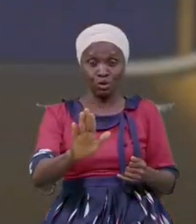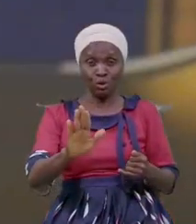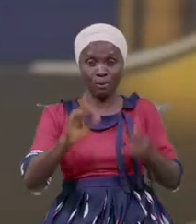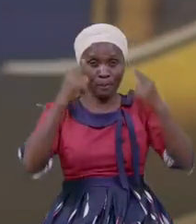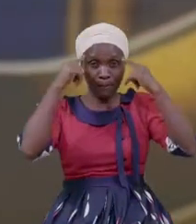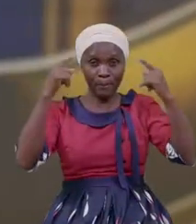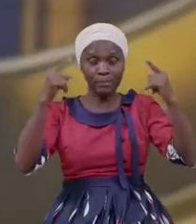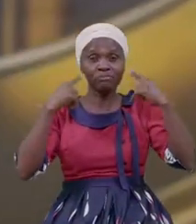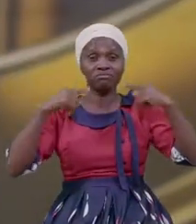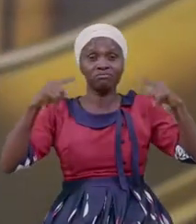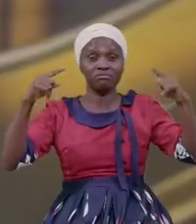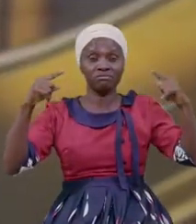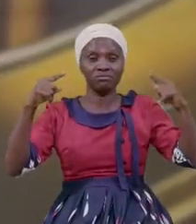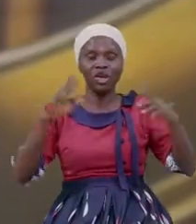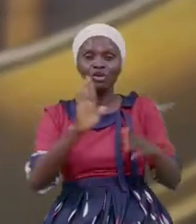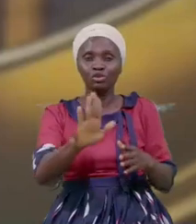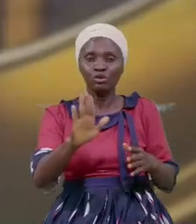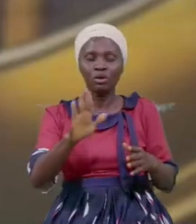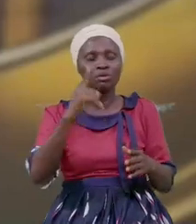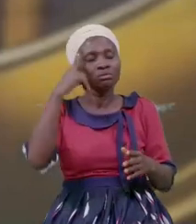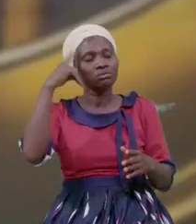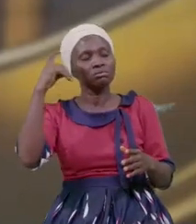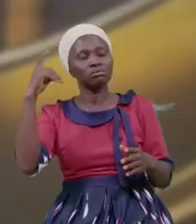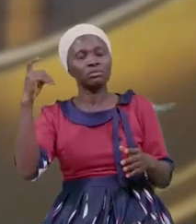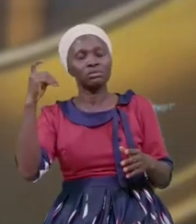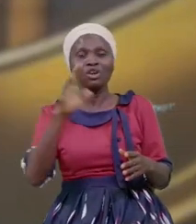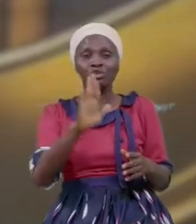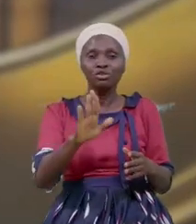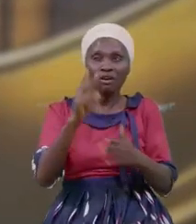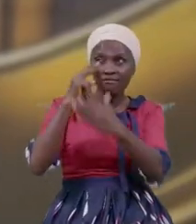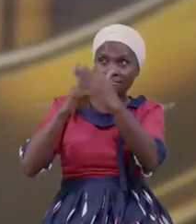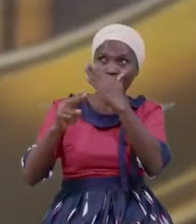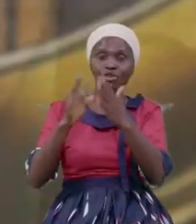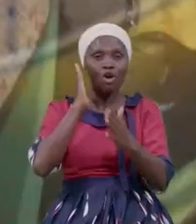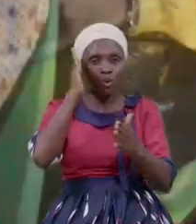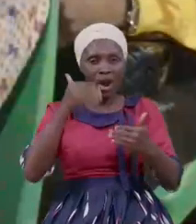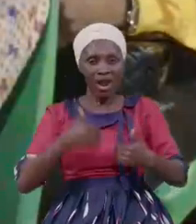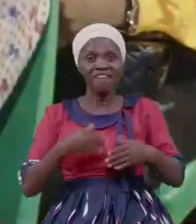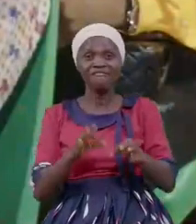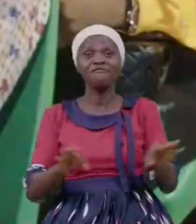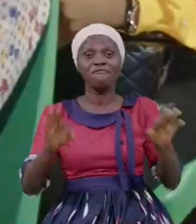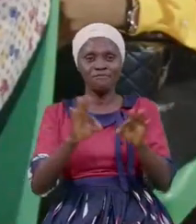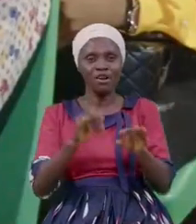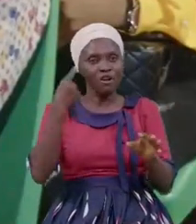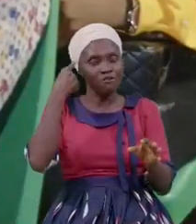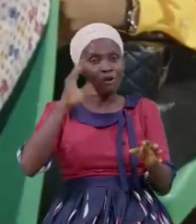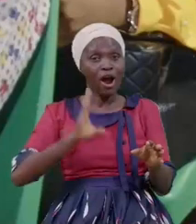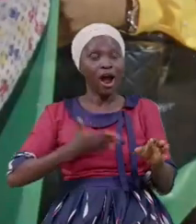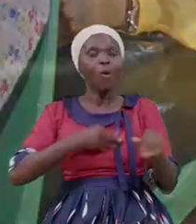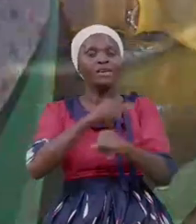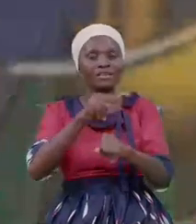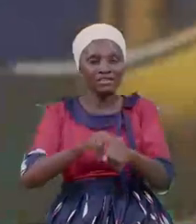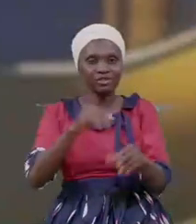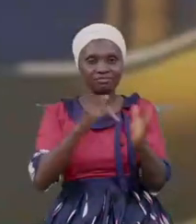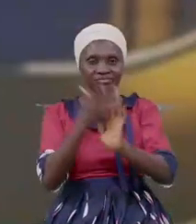réalisations tes rêves ta vision auront de valeur pour notre nation qui